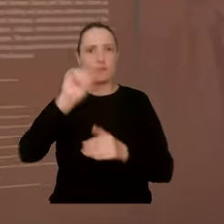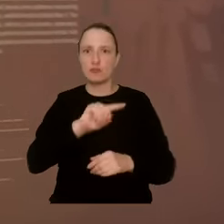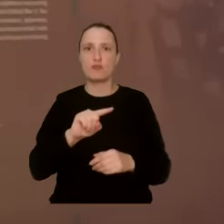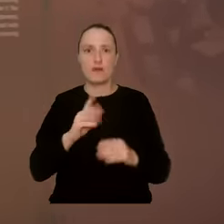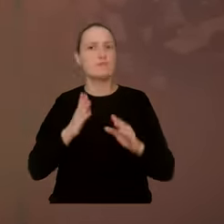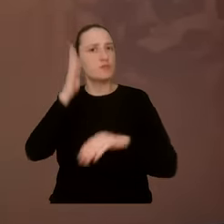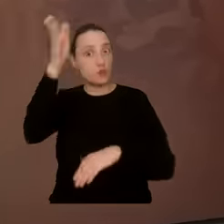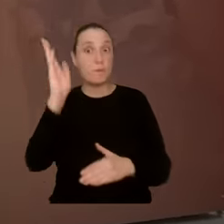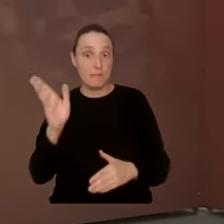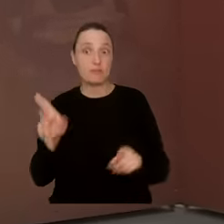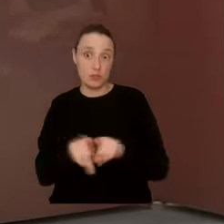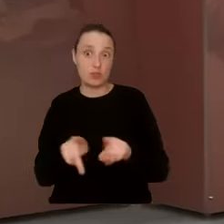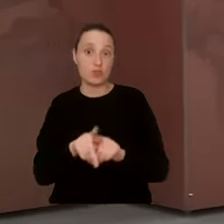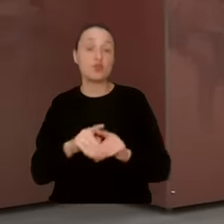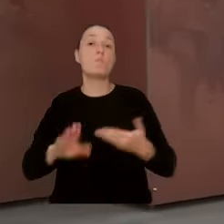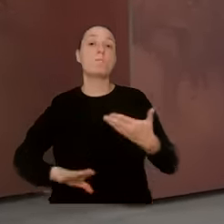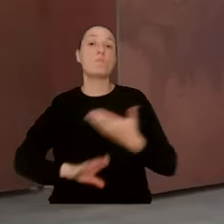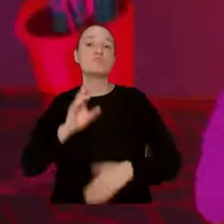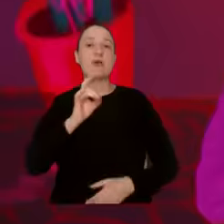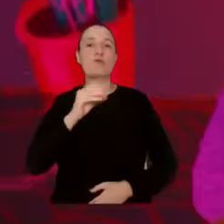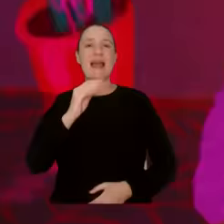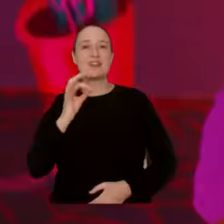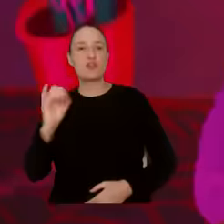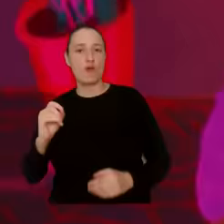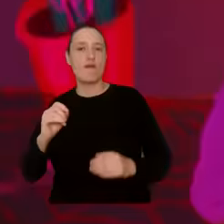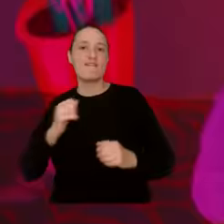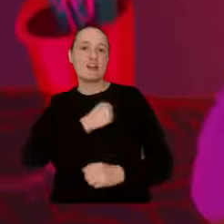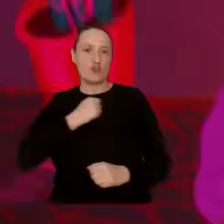będą zaprezentowane w powstającym Muzeum Getta Warszawskiego.